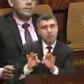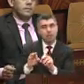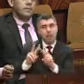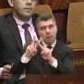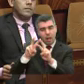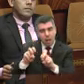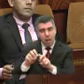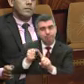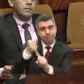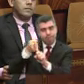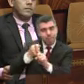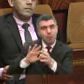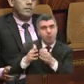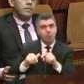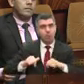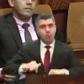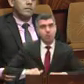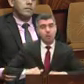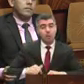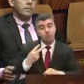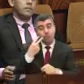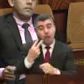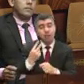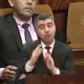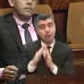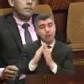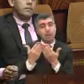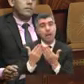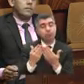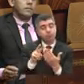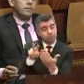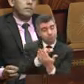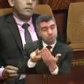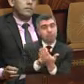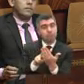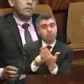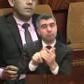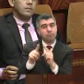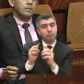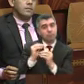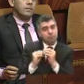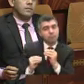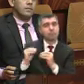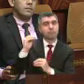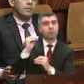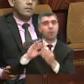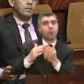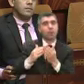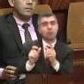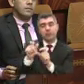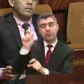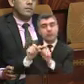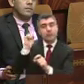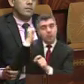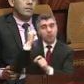والمتابعة، لكن وجب أن يكون هذه المضمون ويكون هذه المقررات في المستوى العالي لكي تجعل التلاميذ تلقون تكوينا